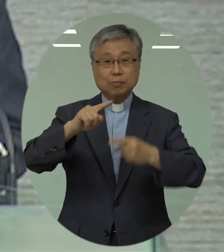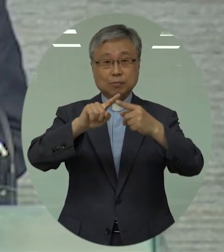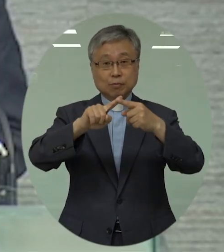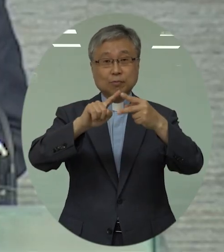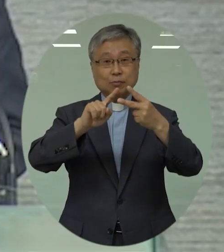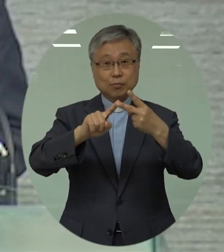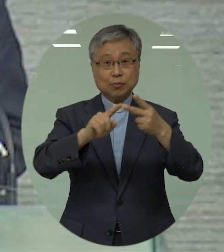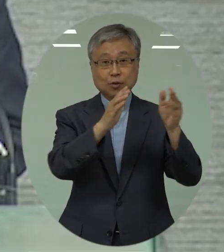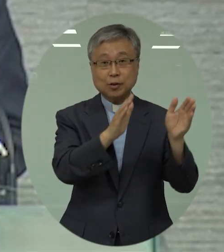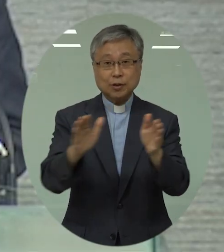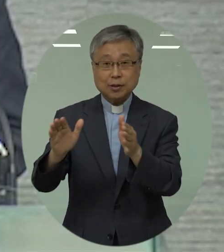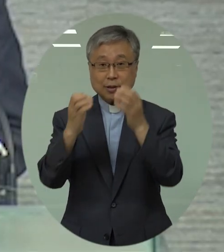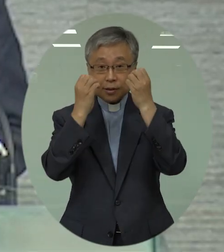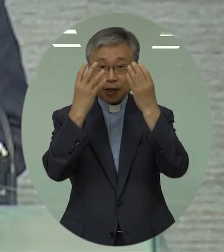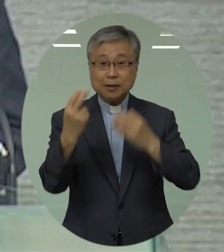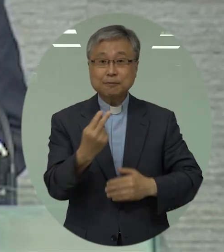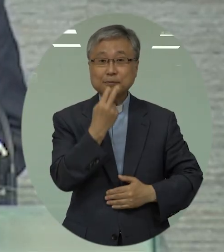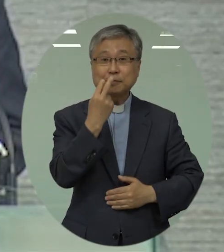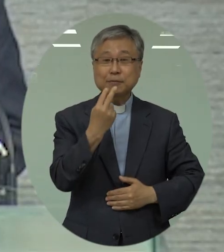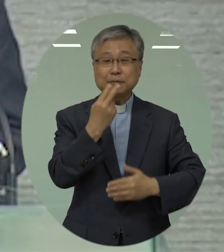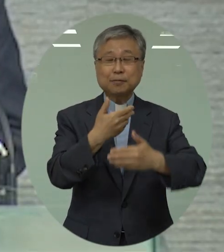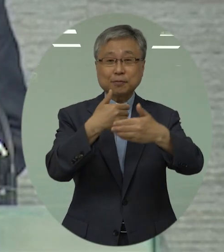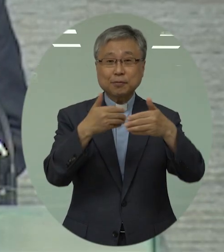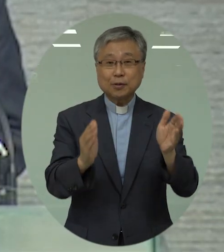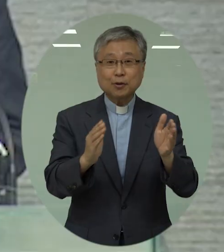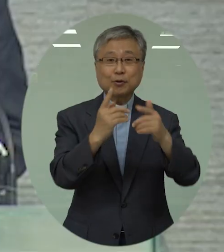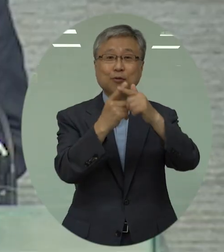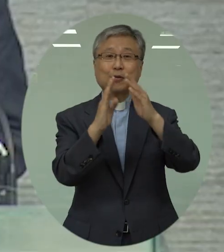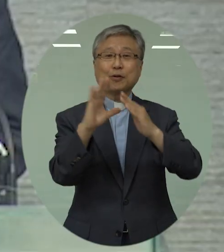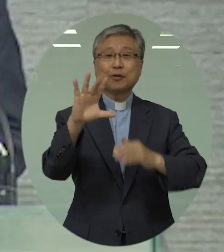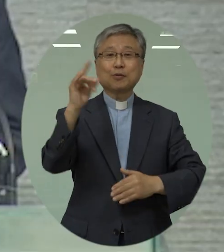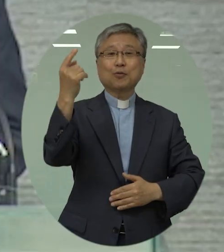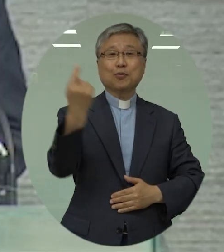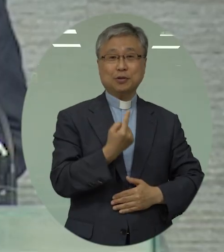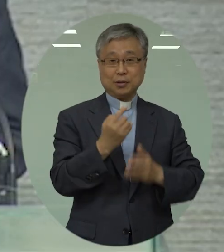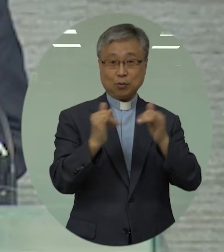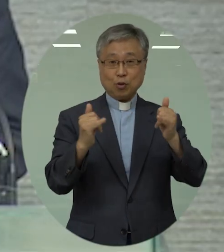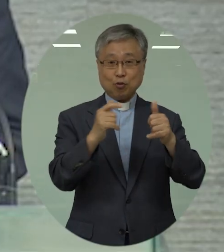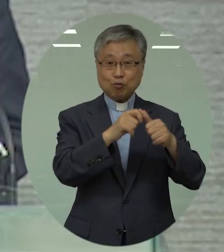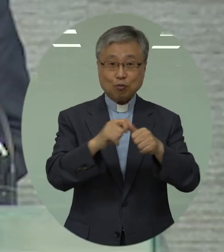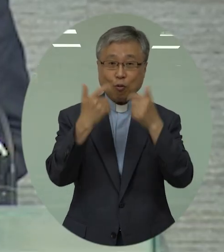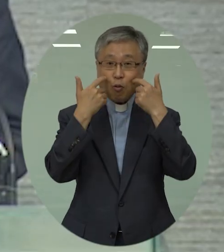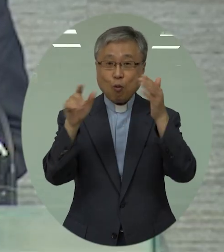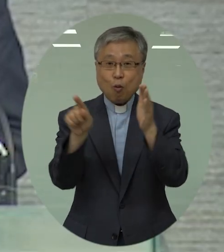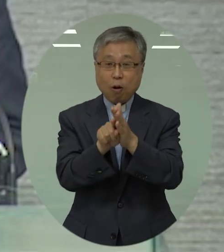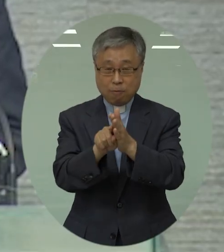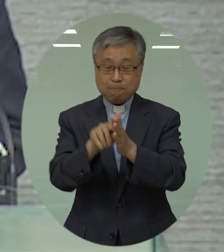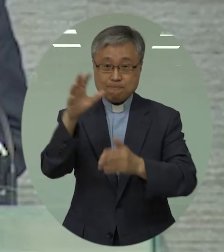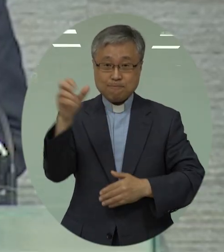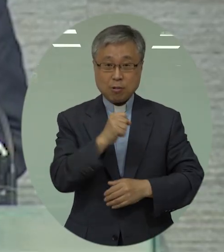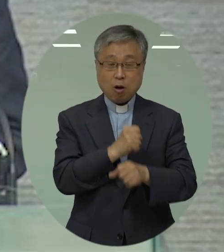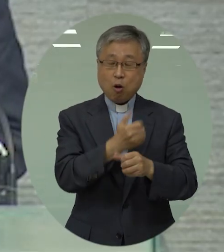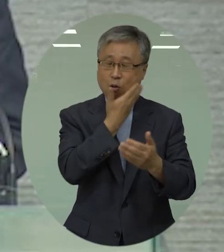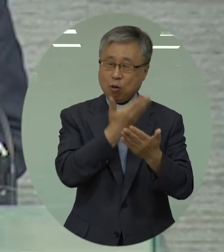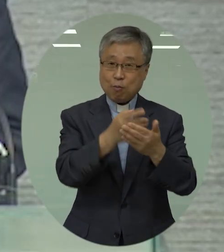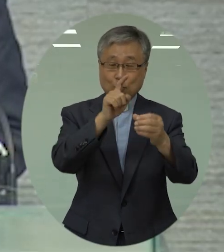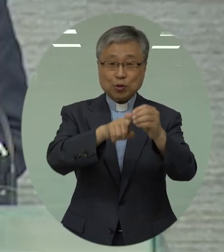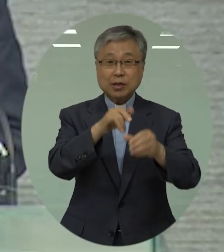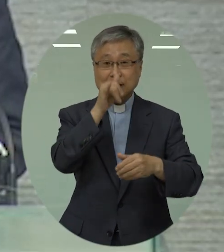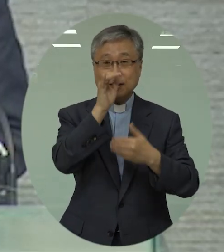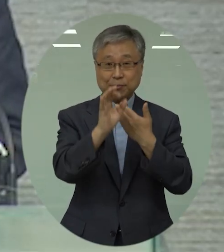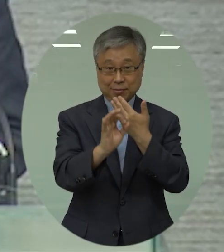과정입니다. 새생명반이 교회 처음 나오는 사람들에게 구원의 확신을 심는데 가장 중요한 목적이